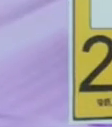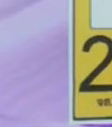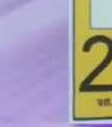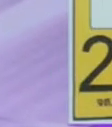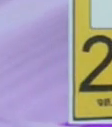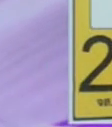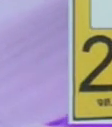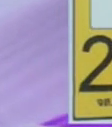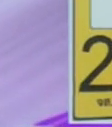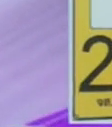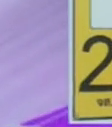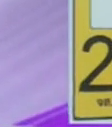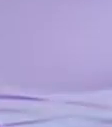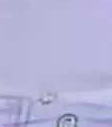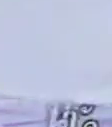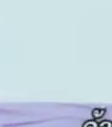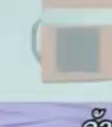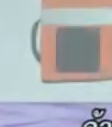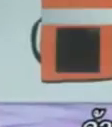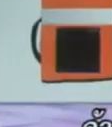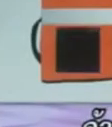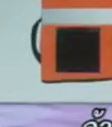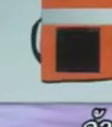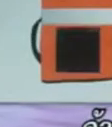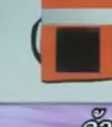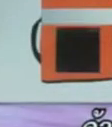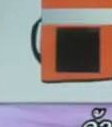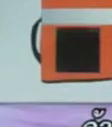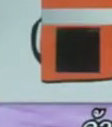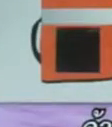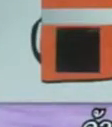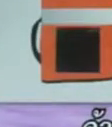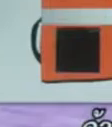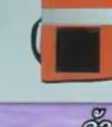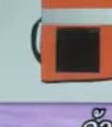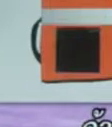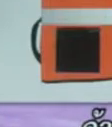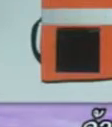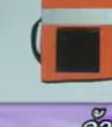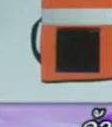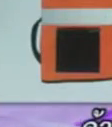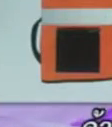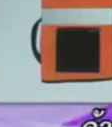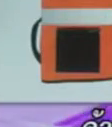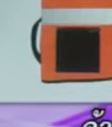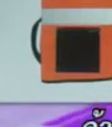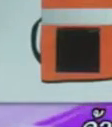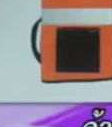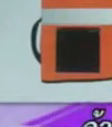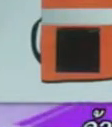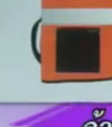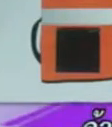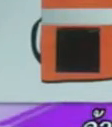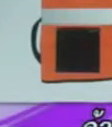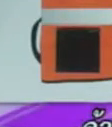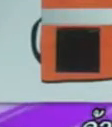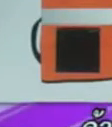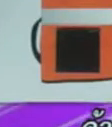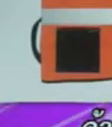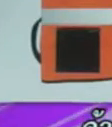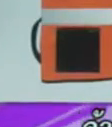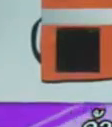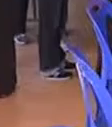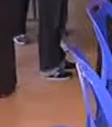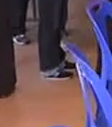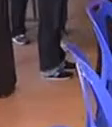และก็พื้นที่ที่ให้บริการรวมถึงบัตรประจำตัวผู้ขับขี่จะนำมาใช้กับผู้ขับขี่รถจักรยานยนต์รับจ้างทั่วกรุงเทพมห